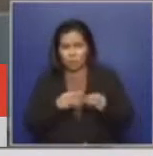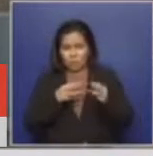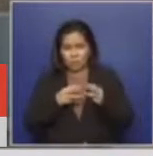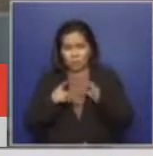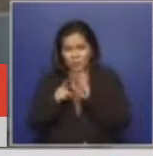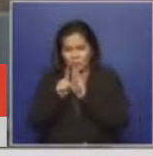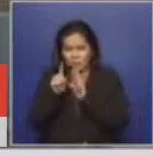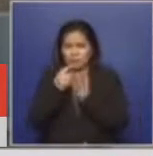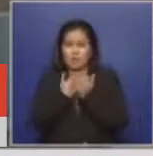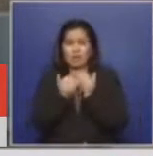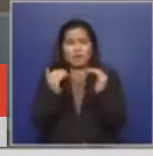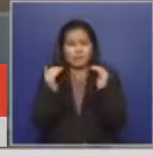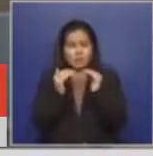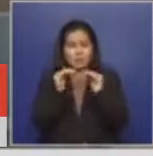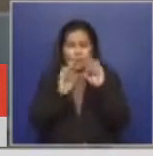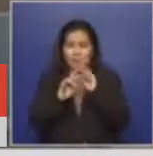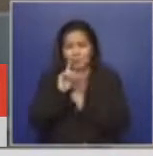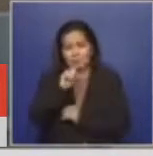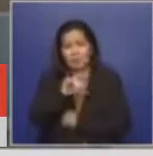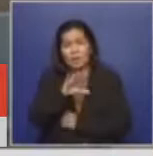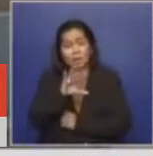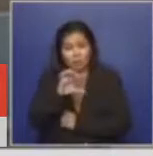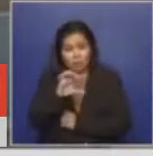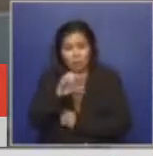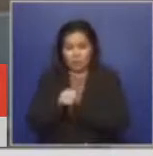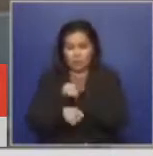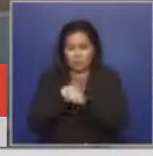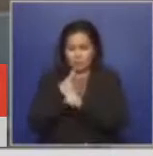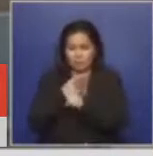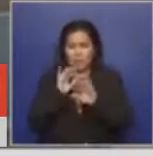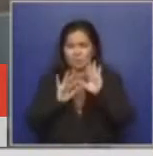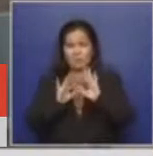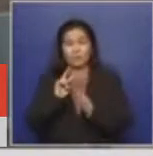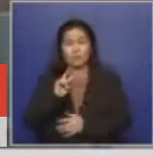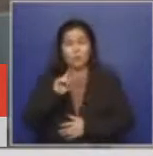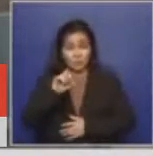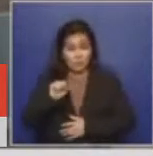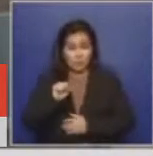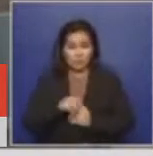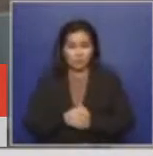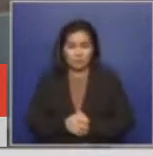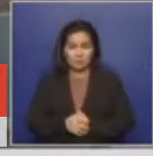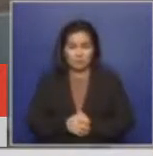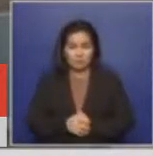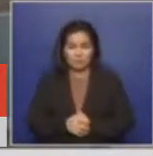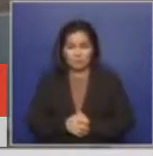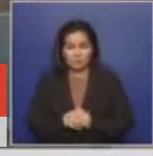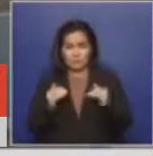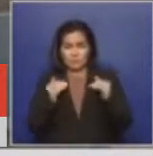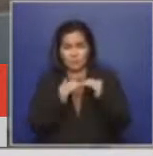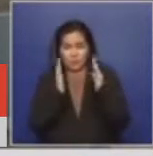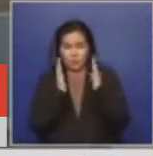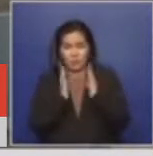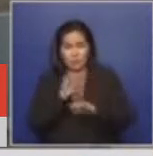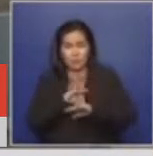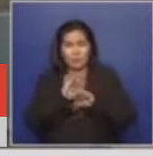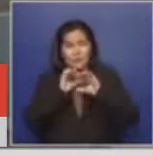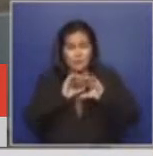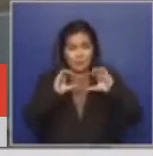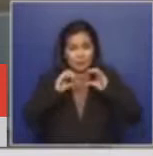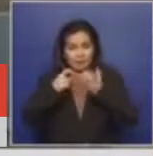อครั้ง 200,000 บาทต่อปีนะครับแต่ว่าสิทธิ์ข้าราชการสิทธิ์ประกันสัง